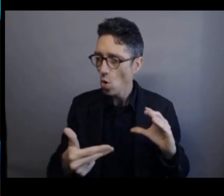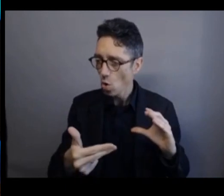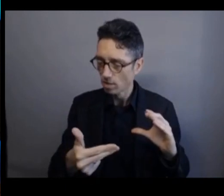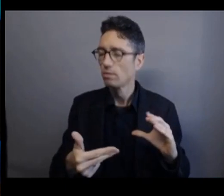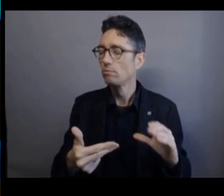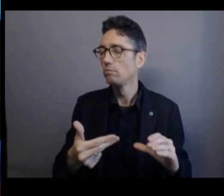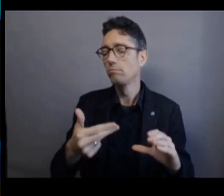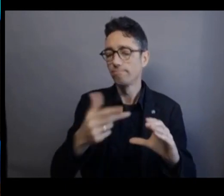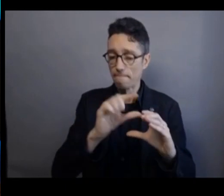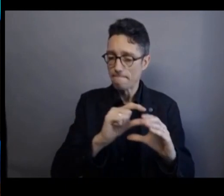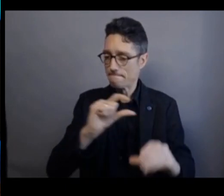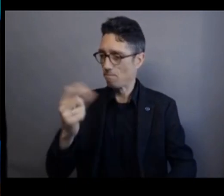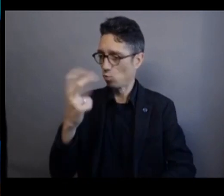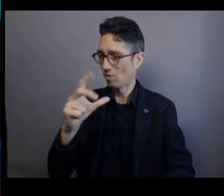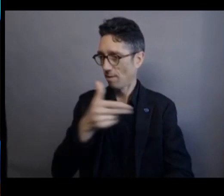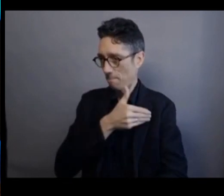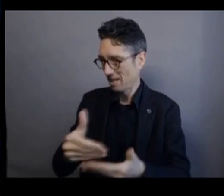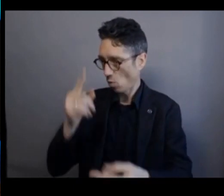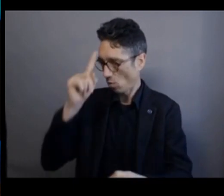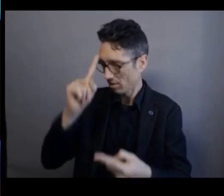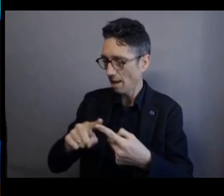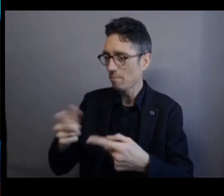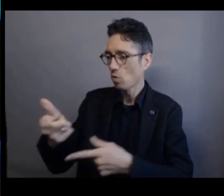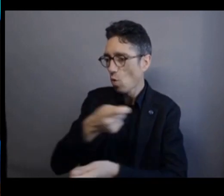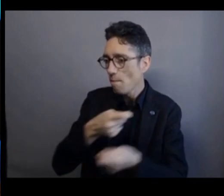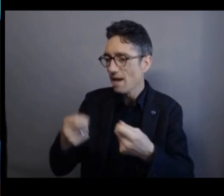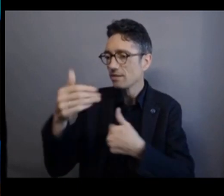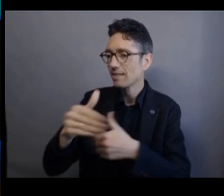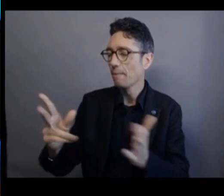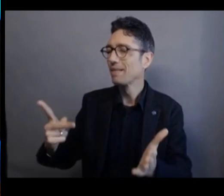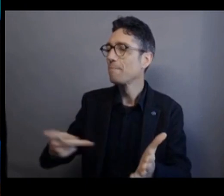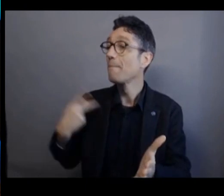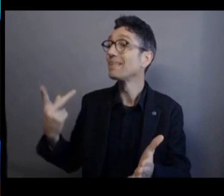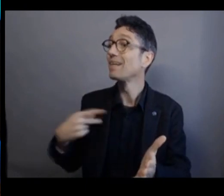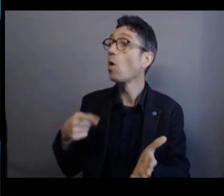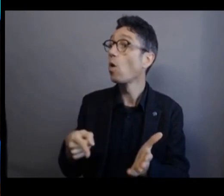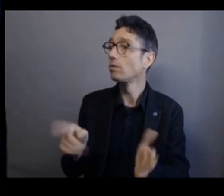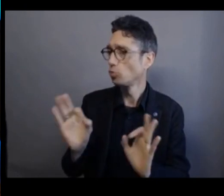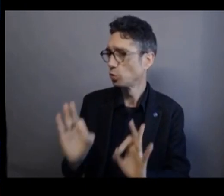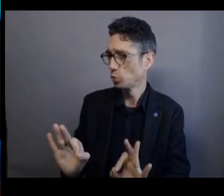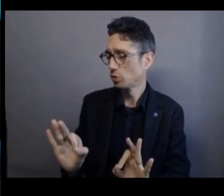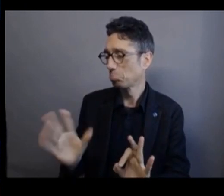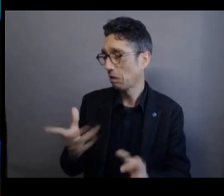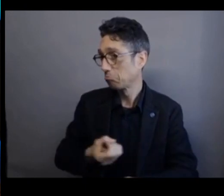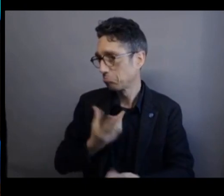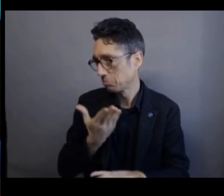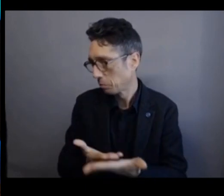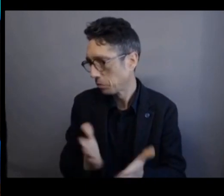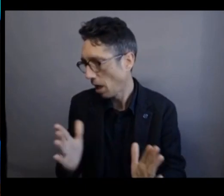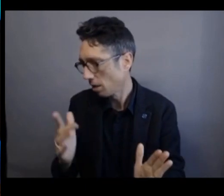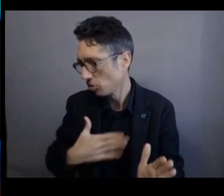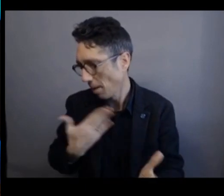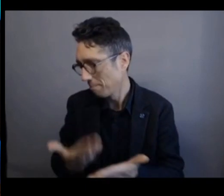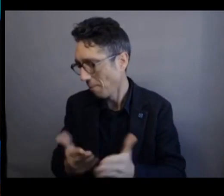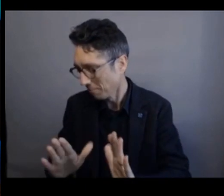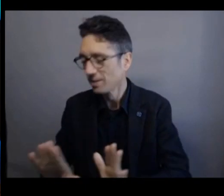emparer. Donc vous nous direz peut-être un petit mot là-dessus, parce que je crois que ça vous tient à cœur. Mais on voit bien que